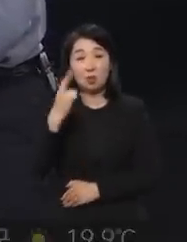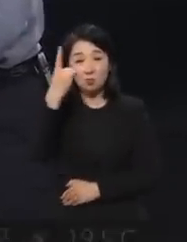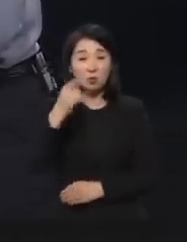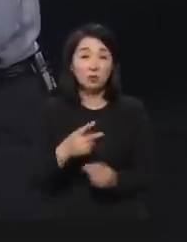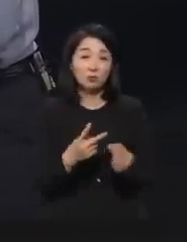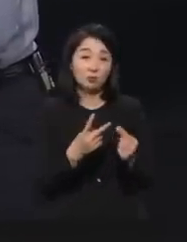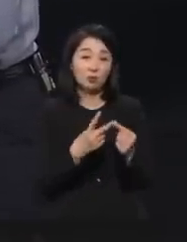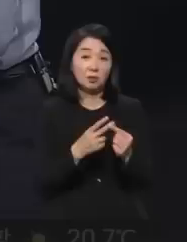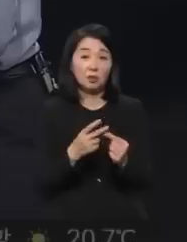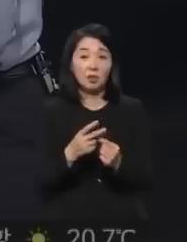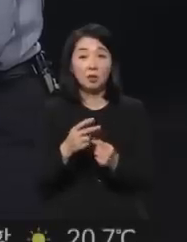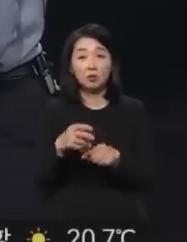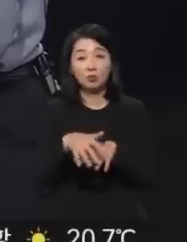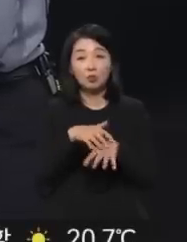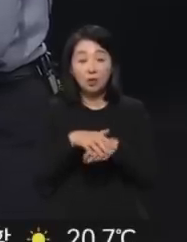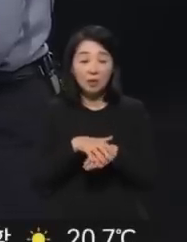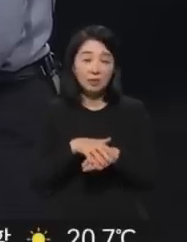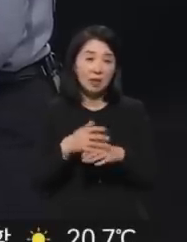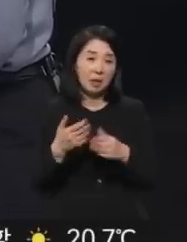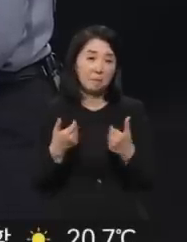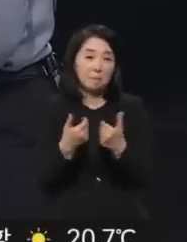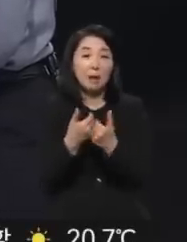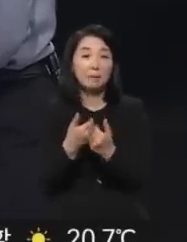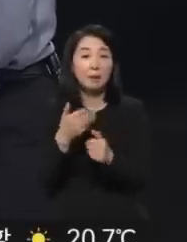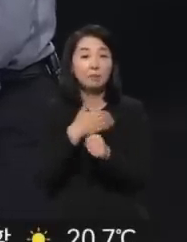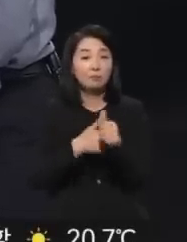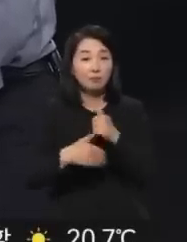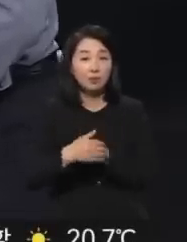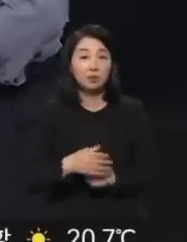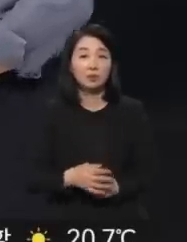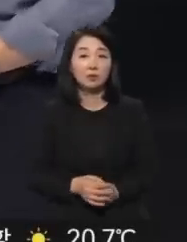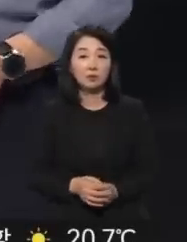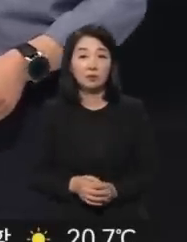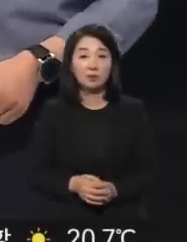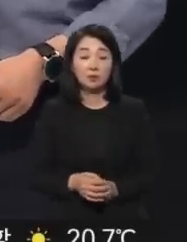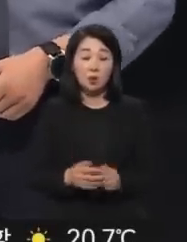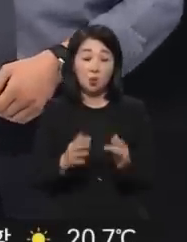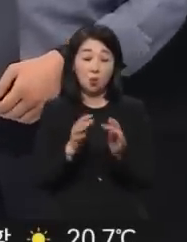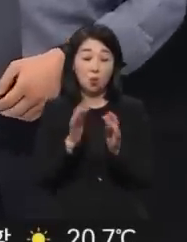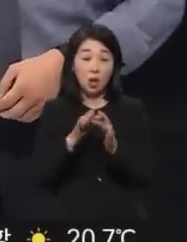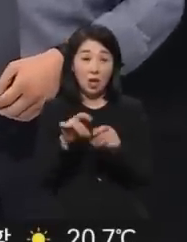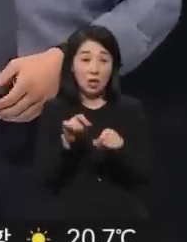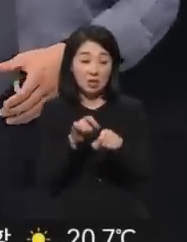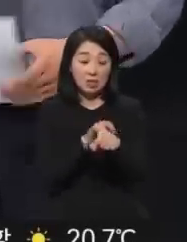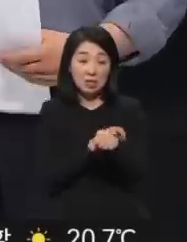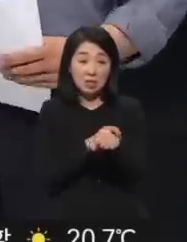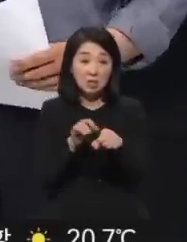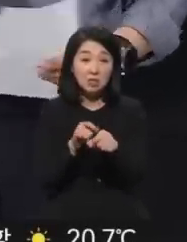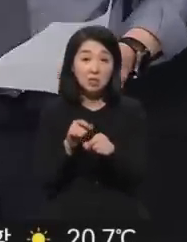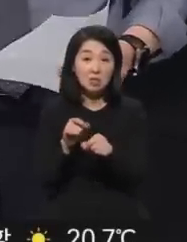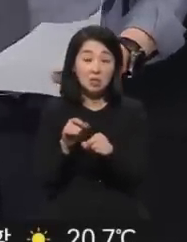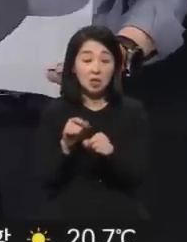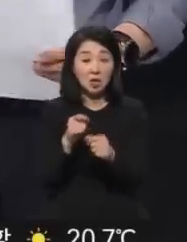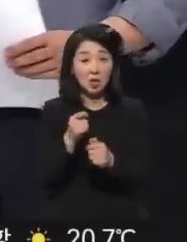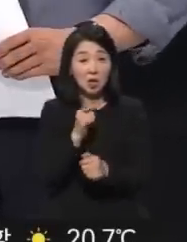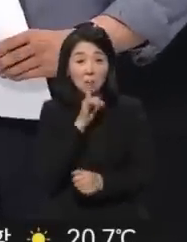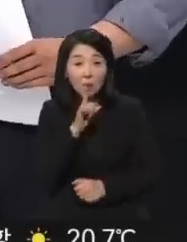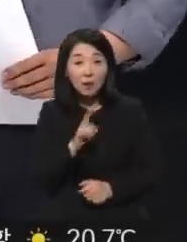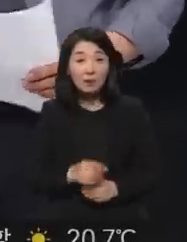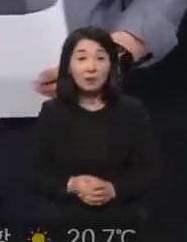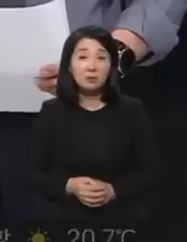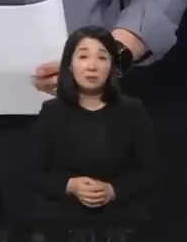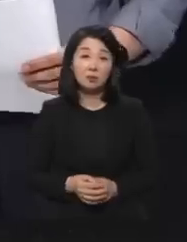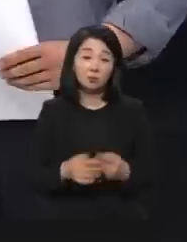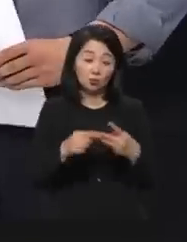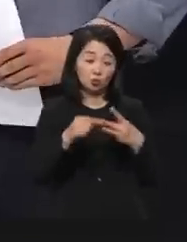그리고 주요 단체 등 반발 분위기, 마지막으로 온라인 특이 여론 순인데요. 특히 두 번째 목차에서